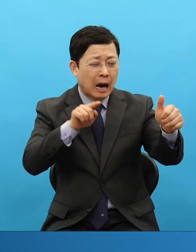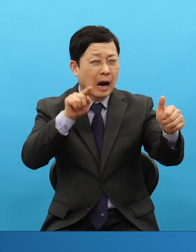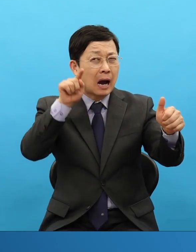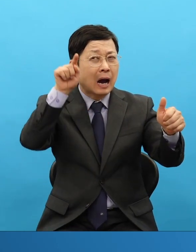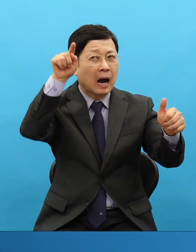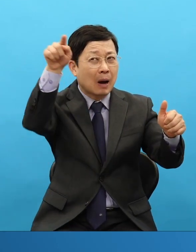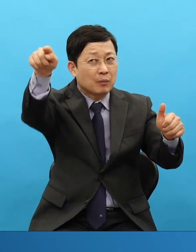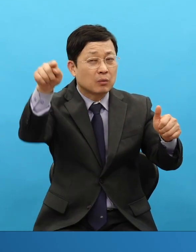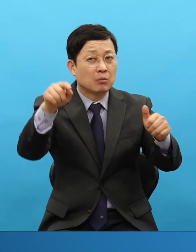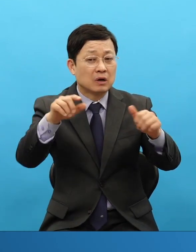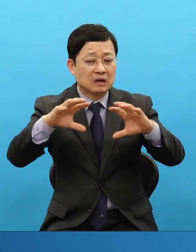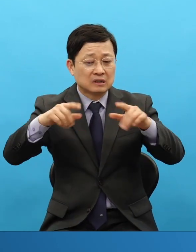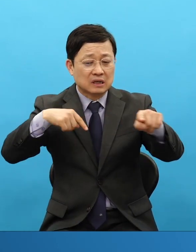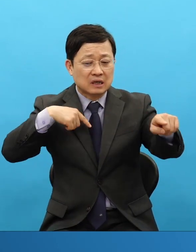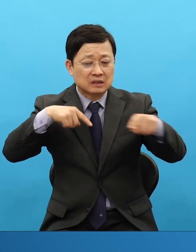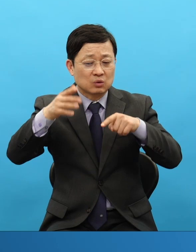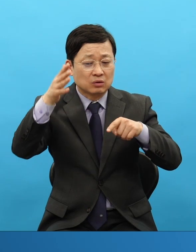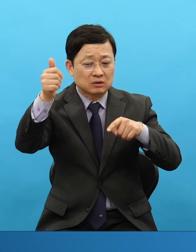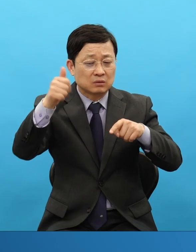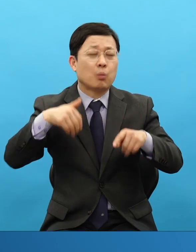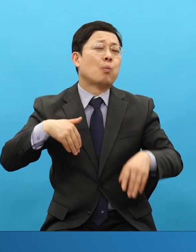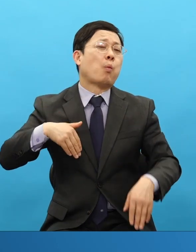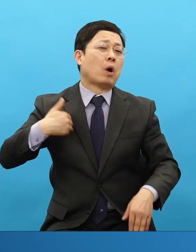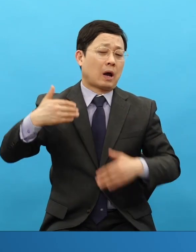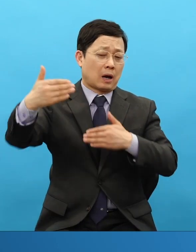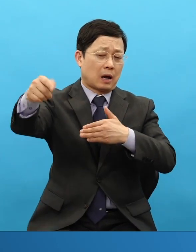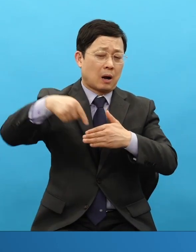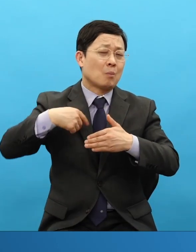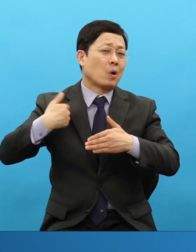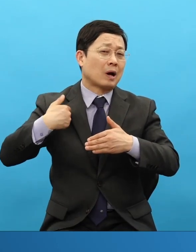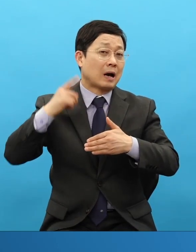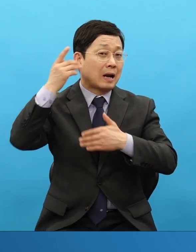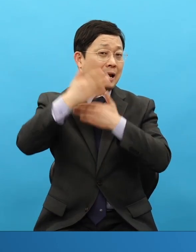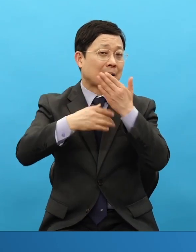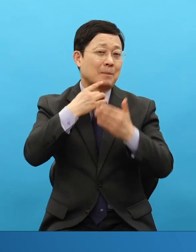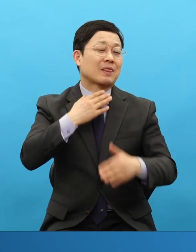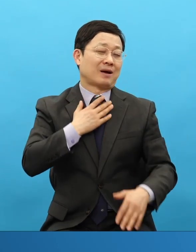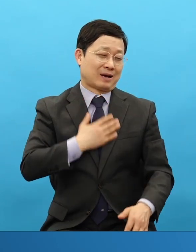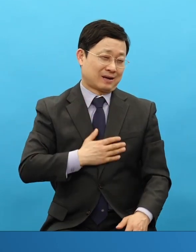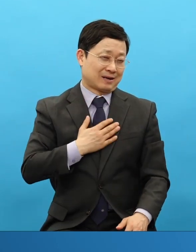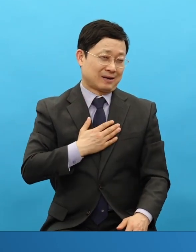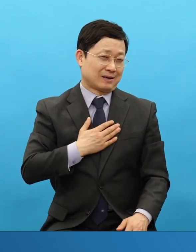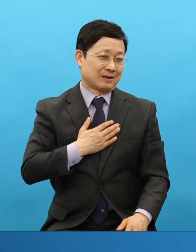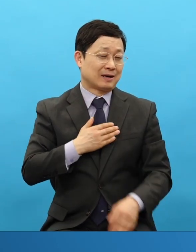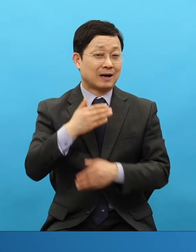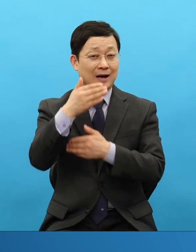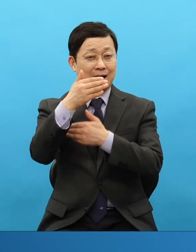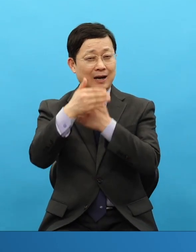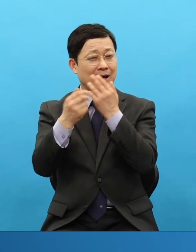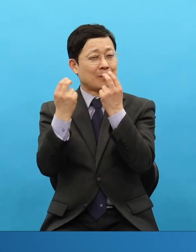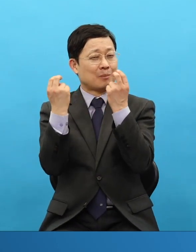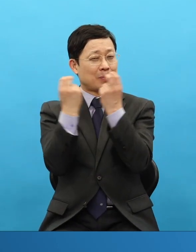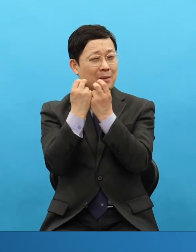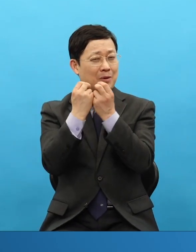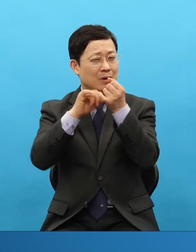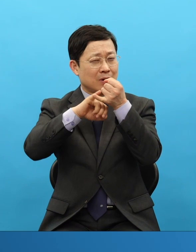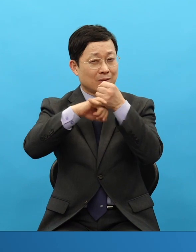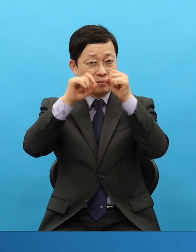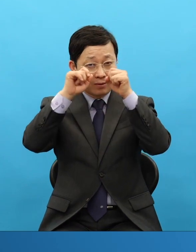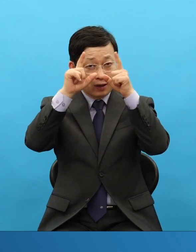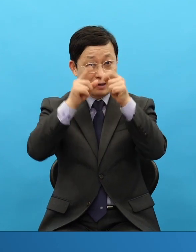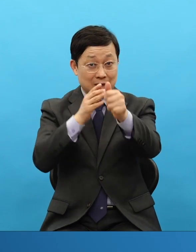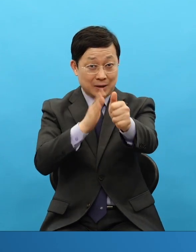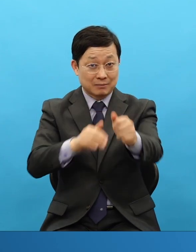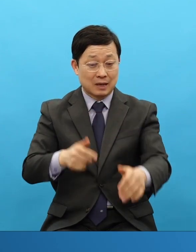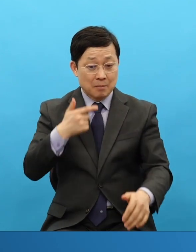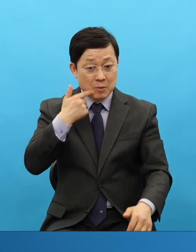Moses become one of the great leaders of the world. 하나님의 방법 God's method. 오늘 꼭 깨달아 있어야 됩니다. Must realize today. 목사님들은 빨리 진행하지